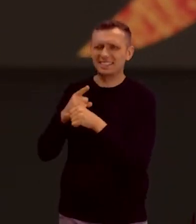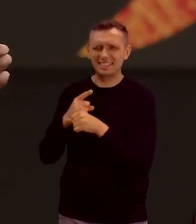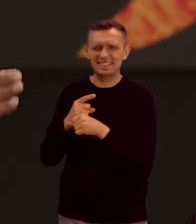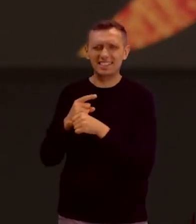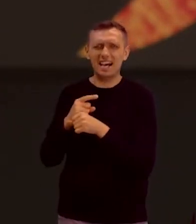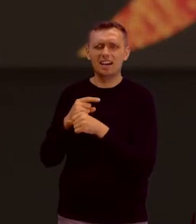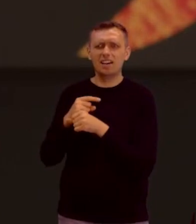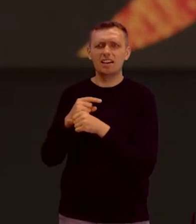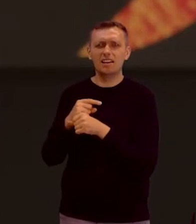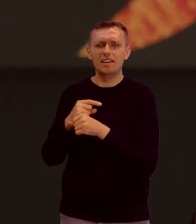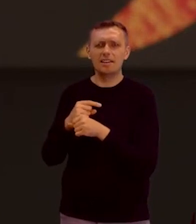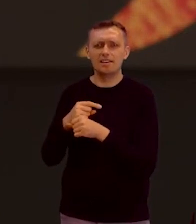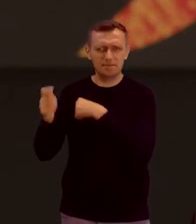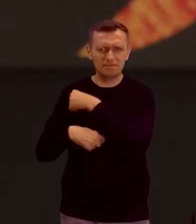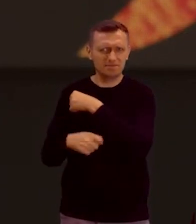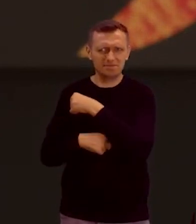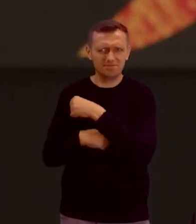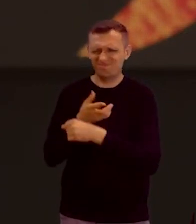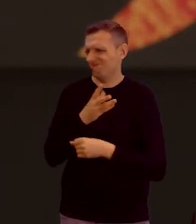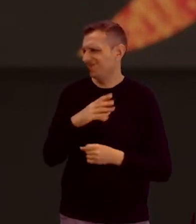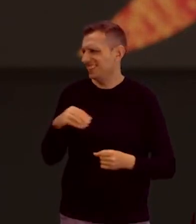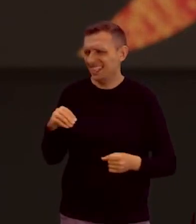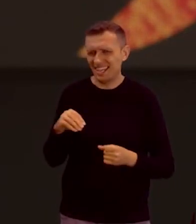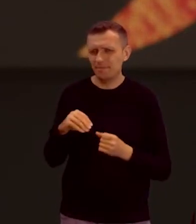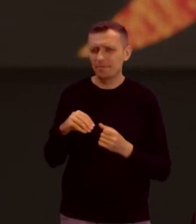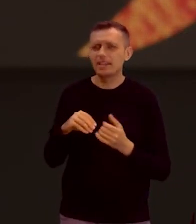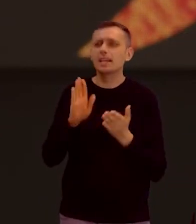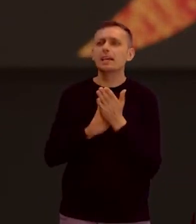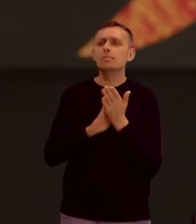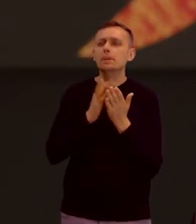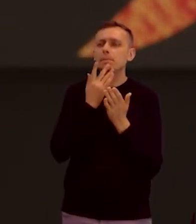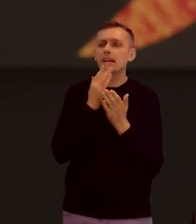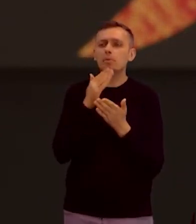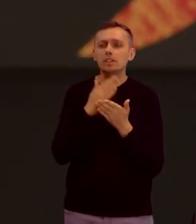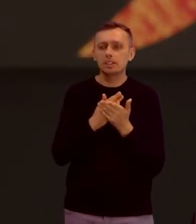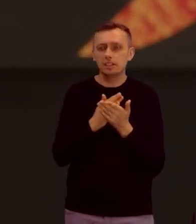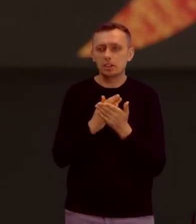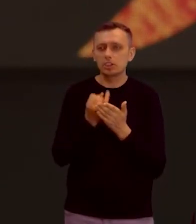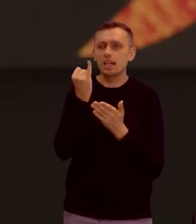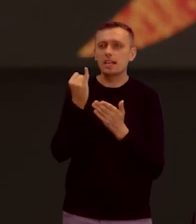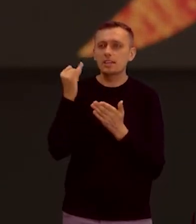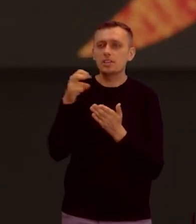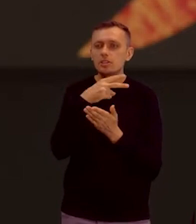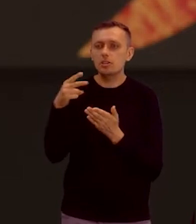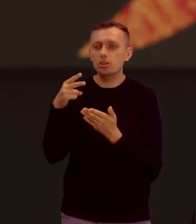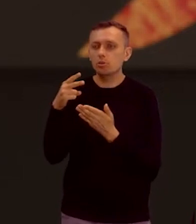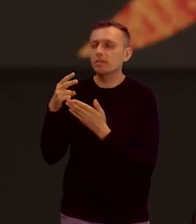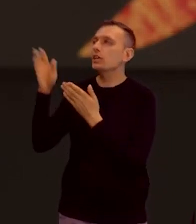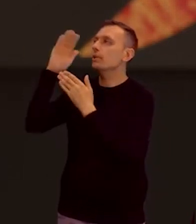prawdę podtrzymywać i mamy mówić to, co mówi Biblia i nie wykraczać poza jej